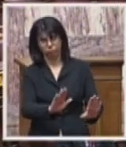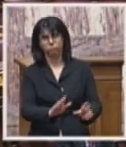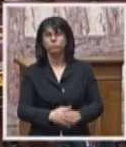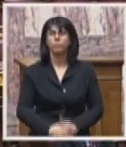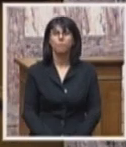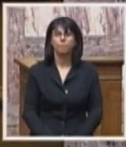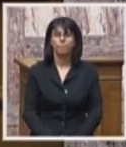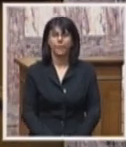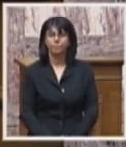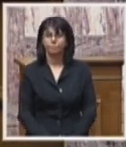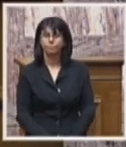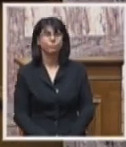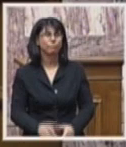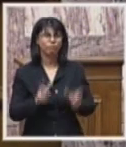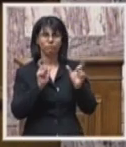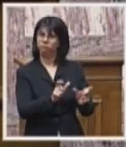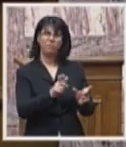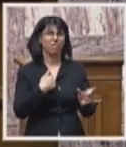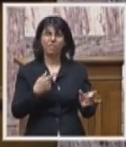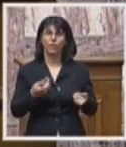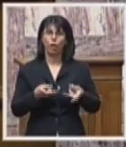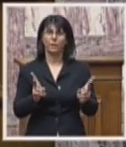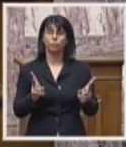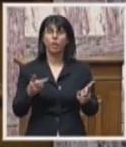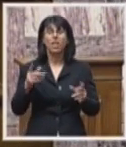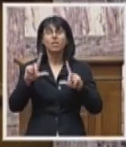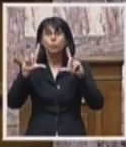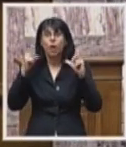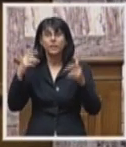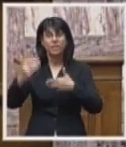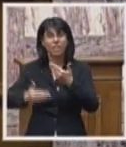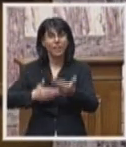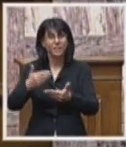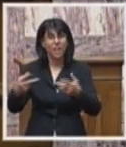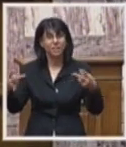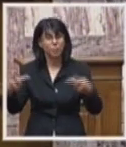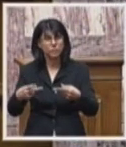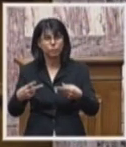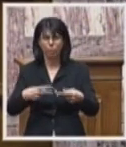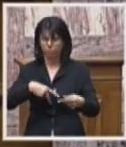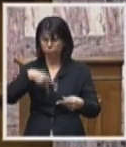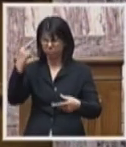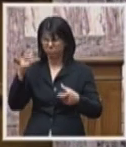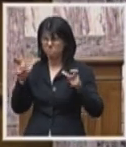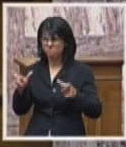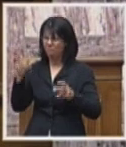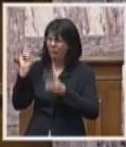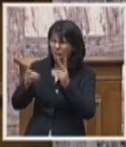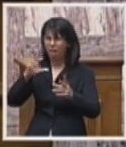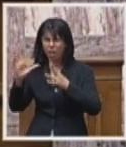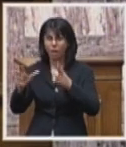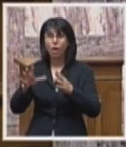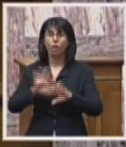Δεν θα επιτρέψουμε να σταματήσετε τις δημοκρατικές διαδικασίες με αυταρχισμούς, απολυταρχισμούς και